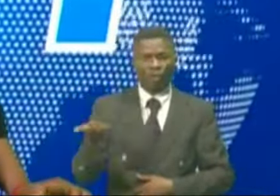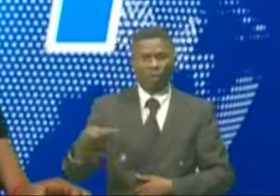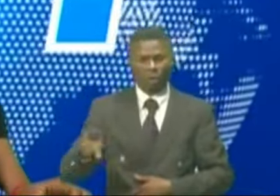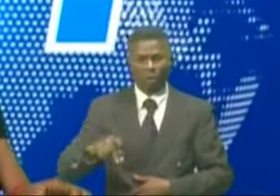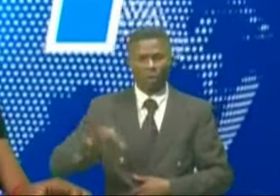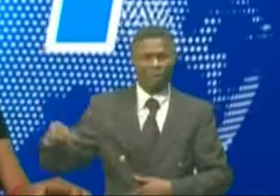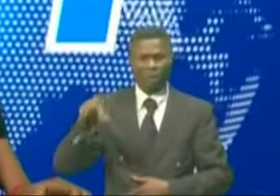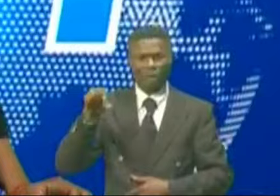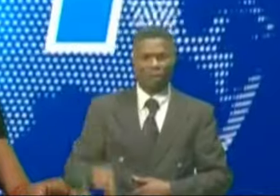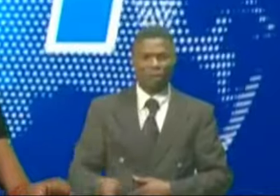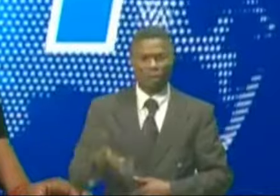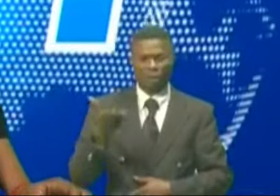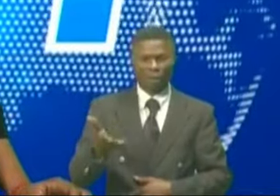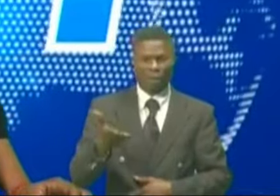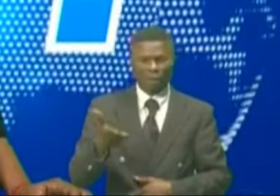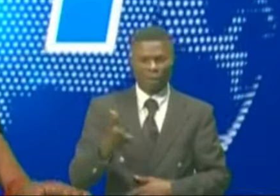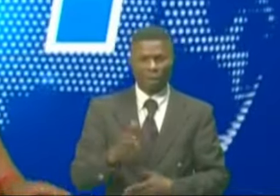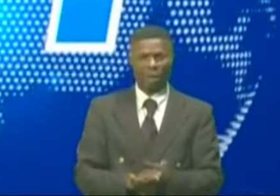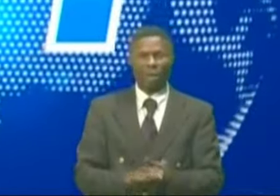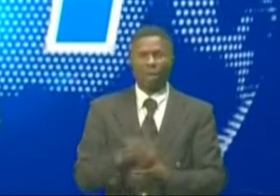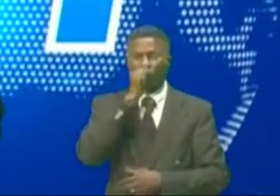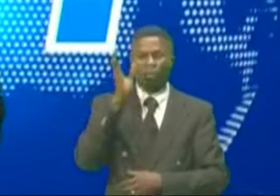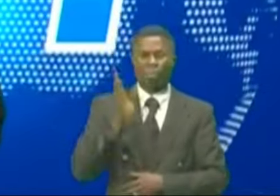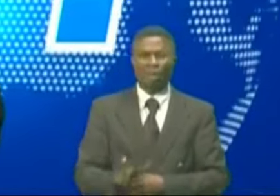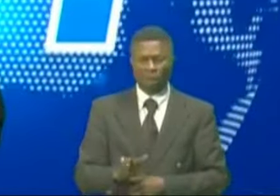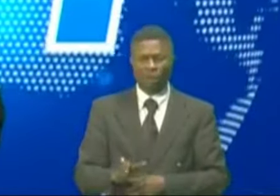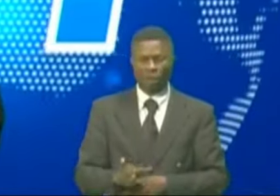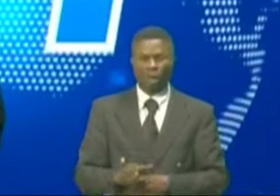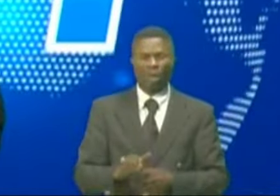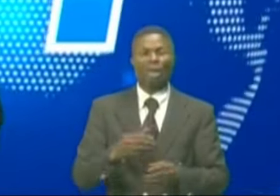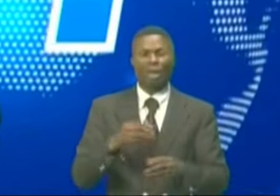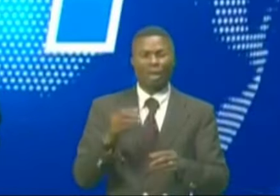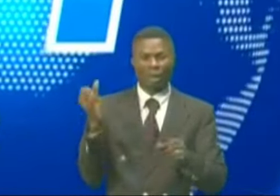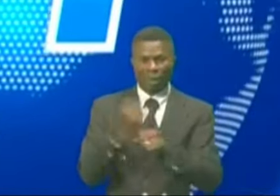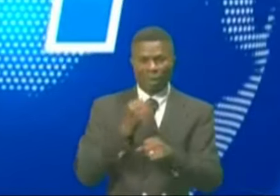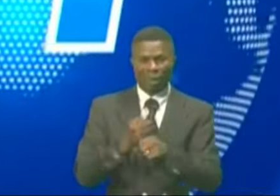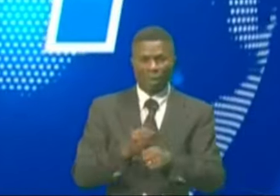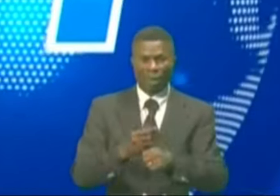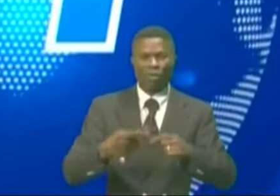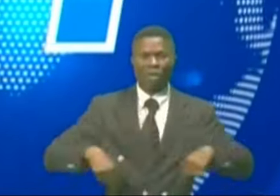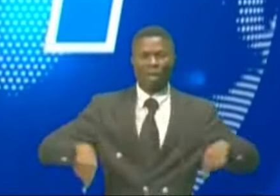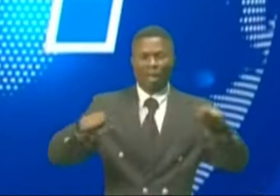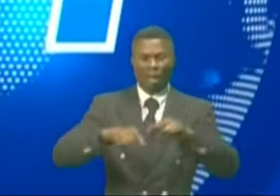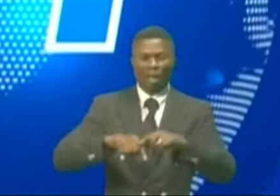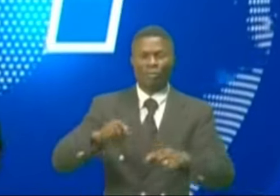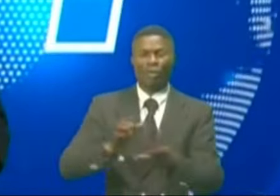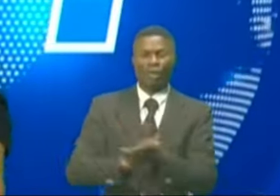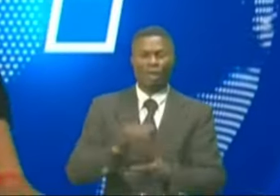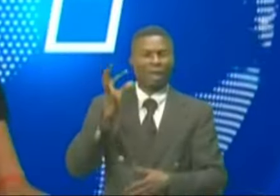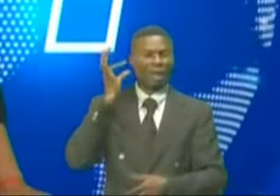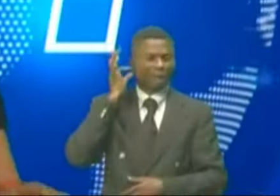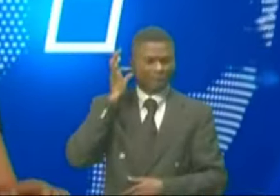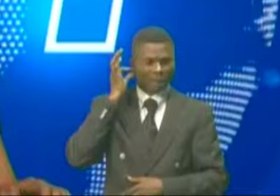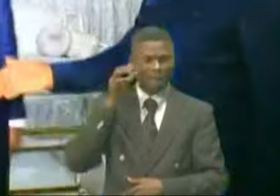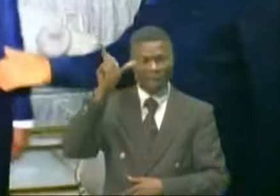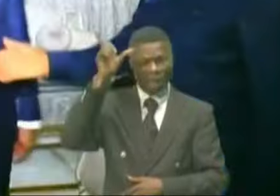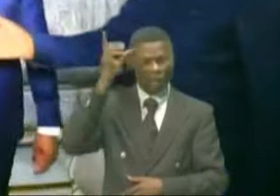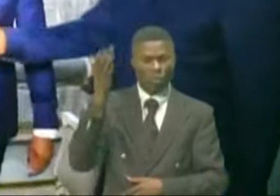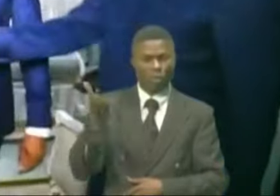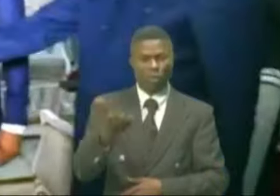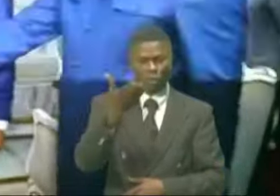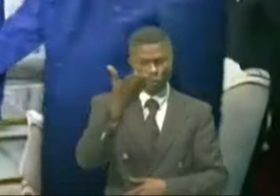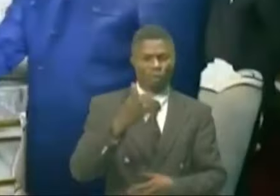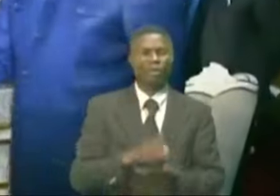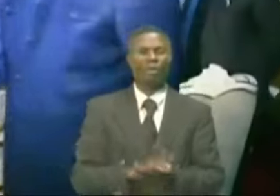province Jacques Yabulakatu et ses chantres du gospel va se produire au stade de la Kenya. D'autres détails dans ses reportages.